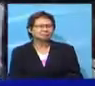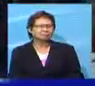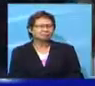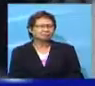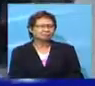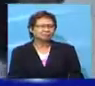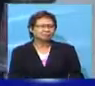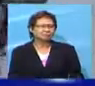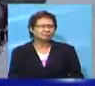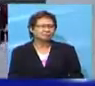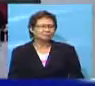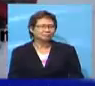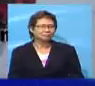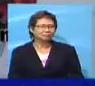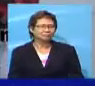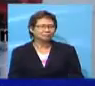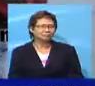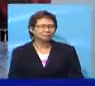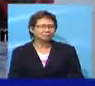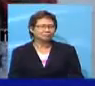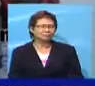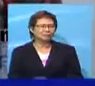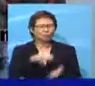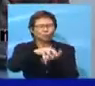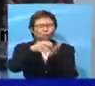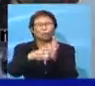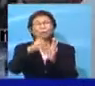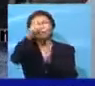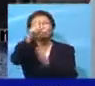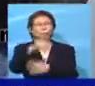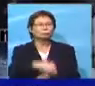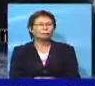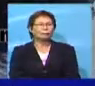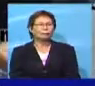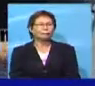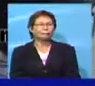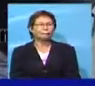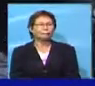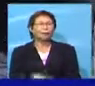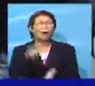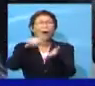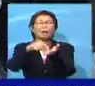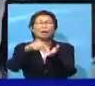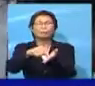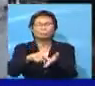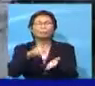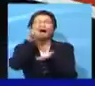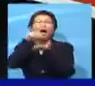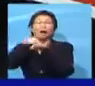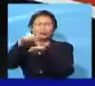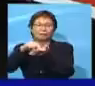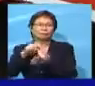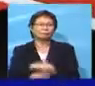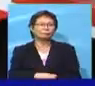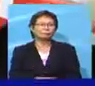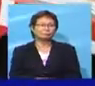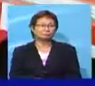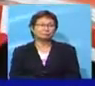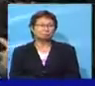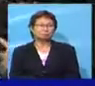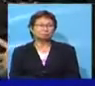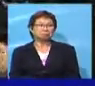Bro, kuih sadia satu bro. Ayam lagi, bang. Ayam lah. Alright.